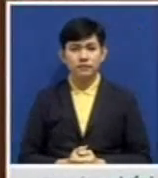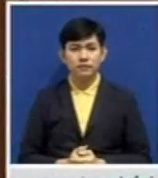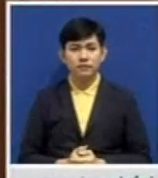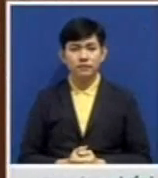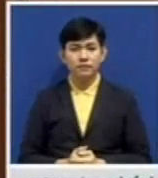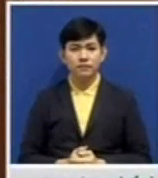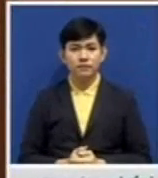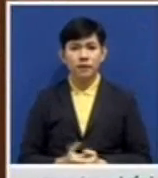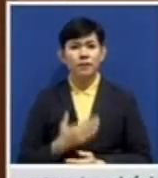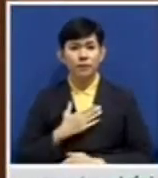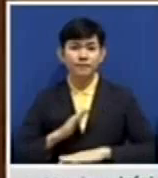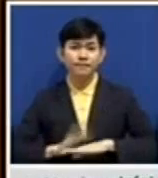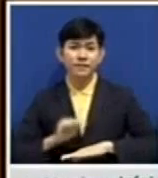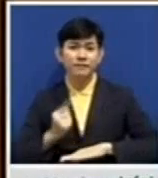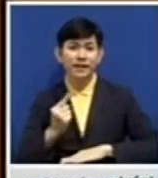ก็